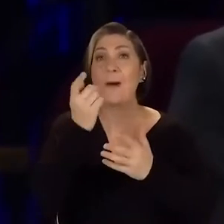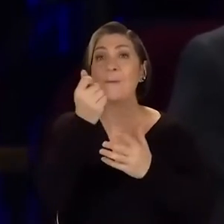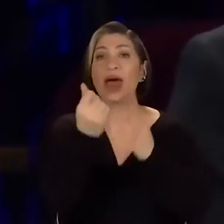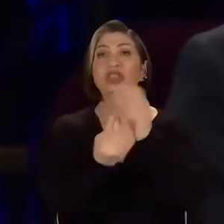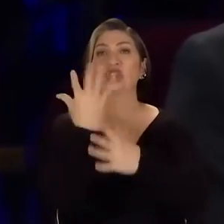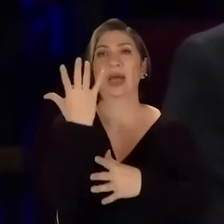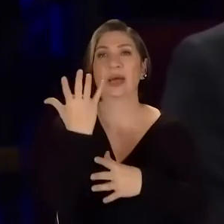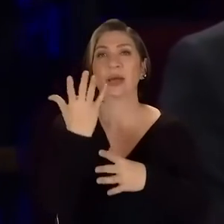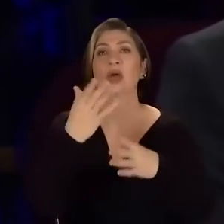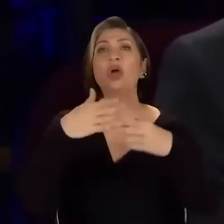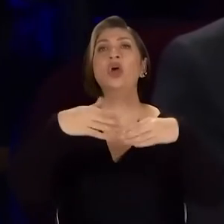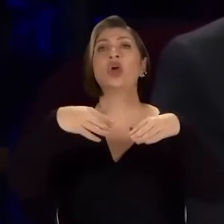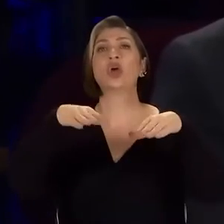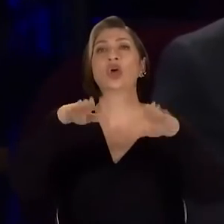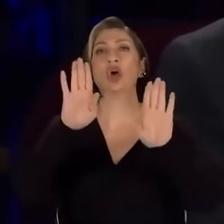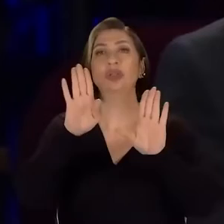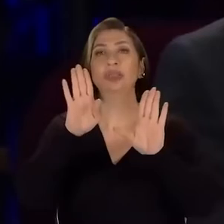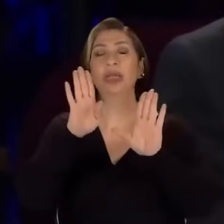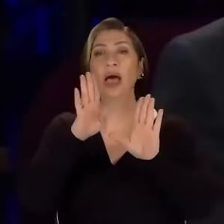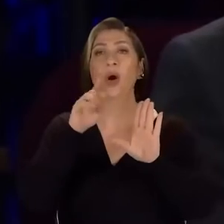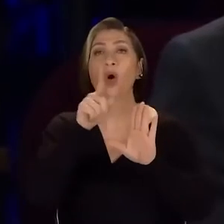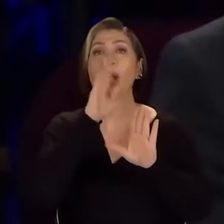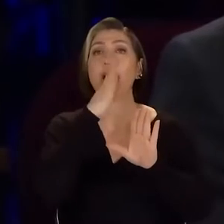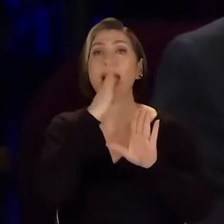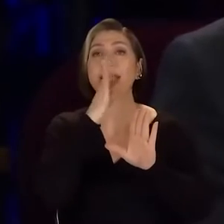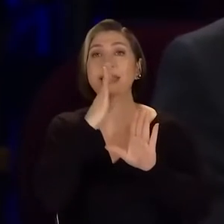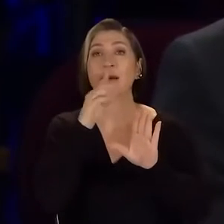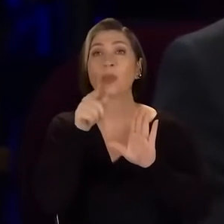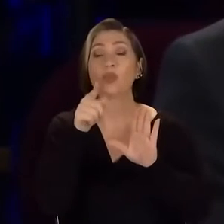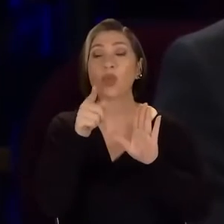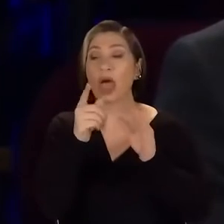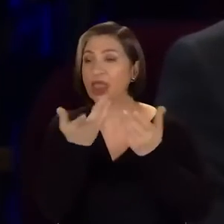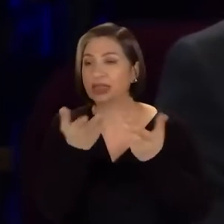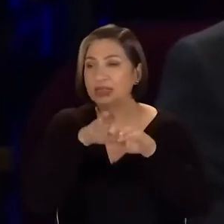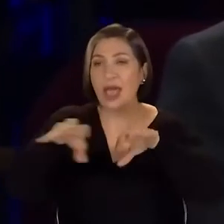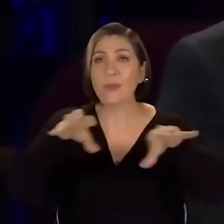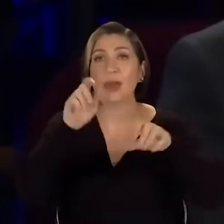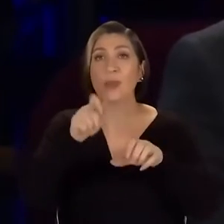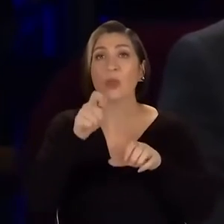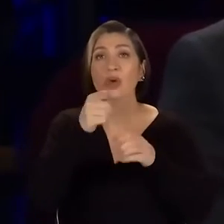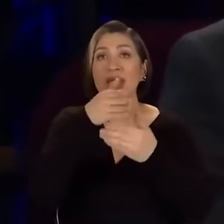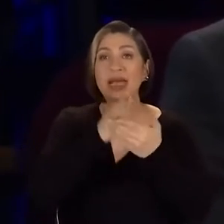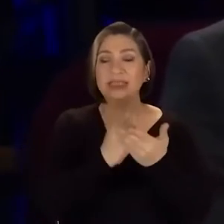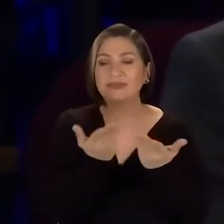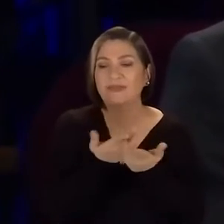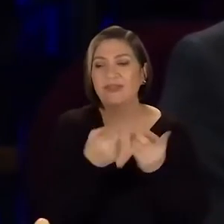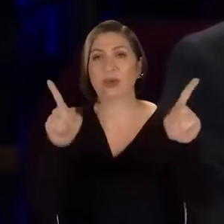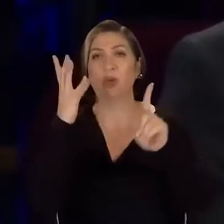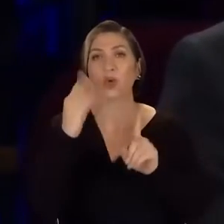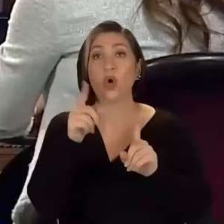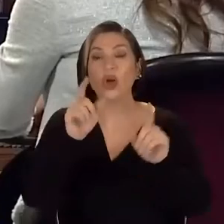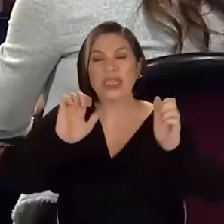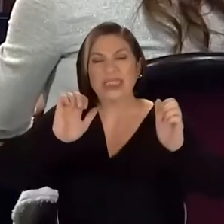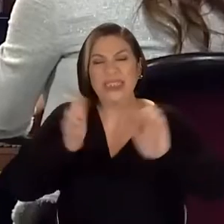ortaya çıkar. Yoksa Fed'in toplam bastığı o kağıt dolar 1.6 trilyon. Bunun yarısı da Amerika dışındadır. Şimdi o